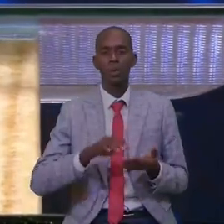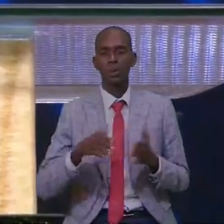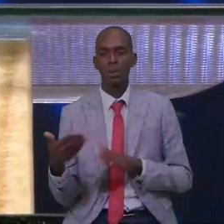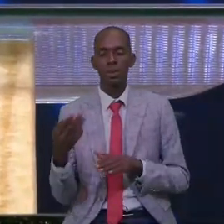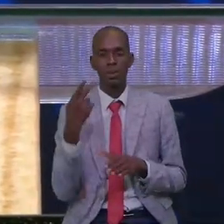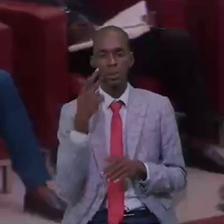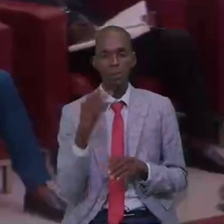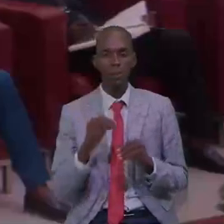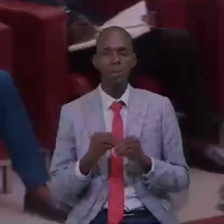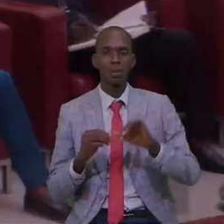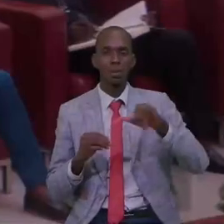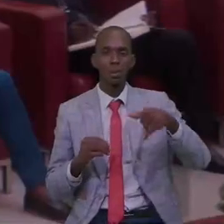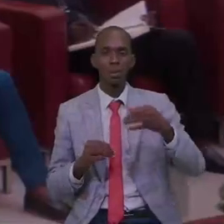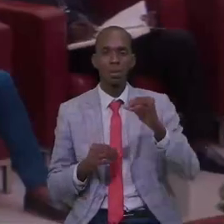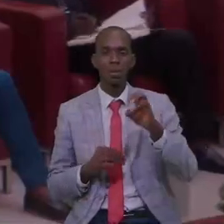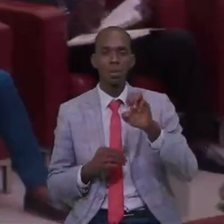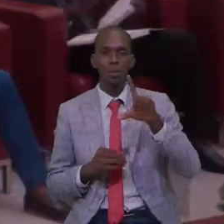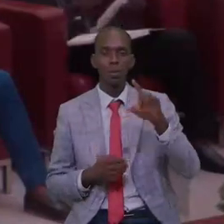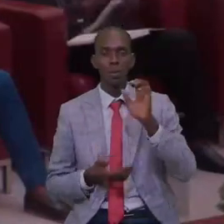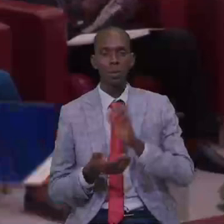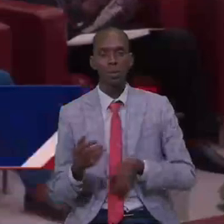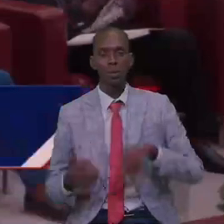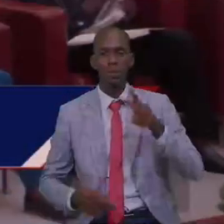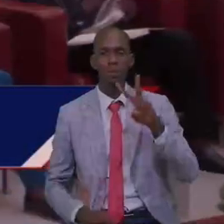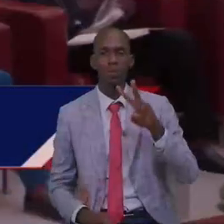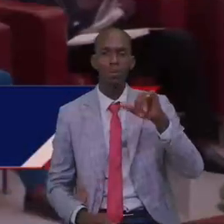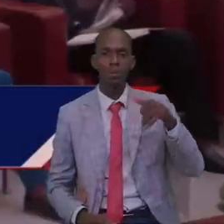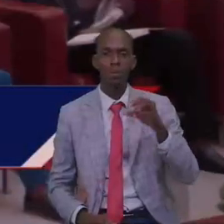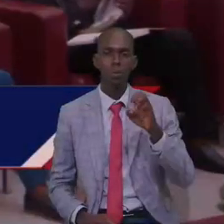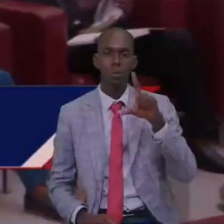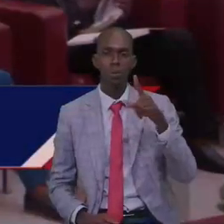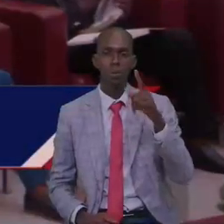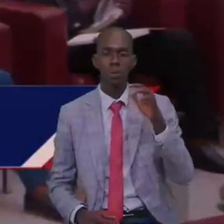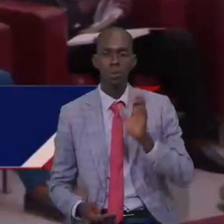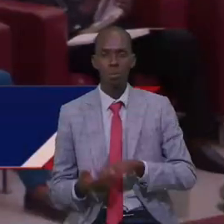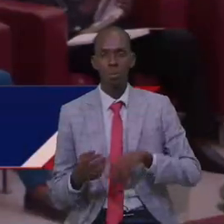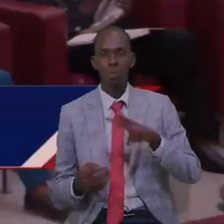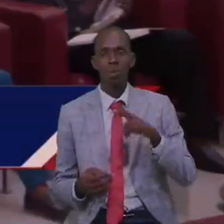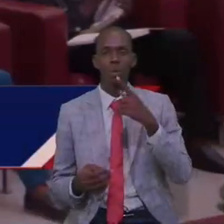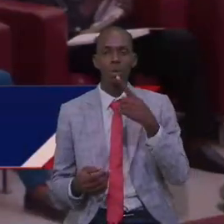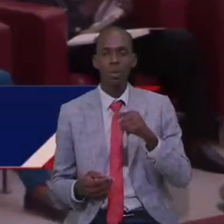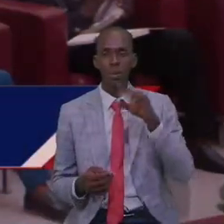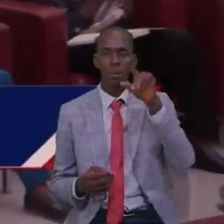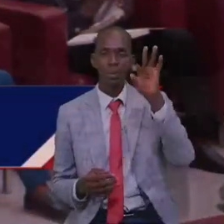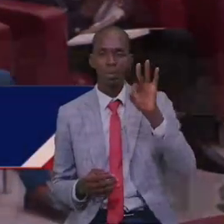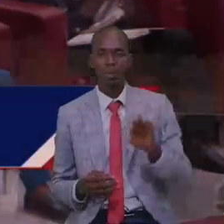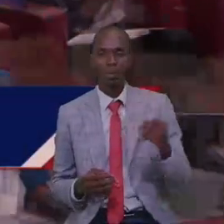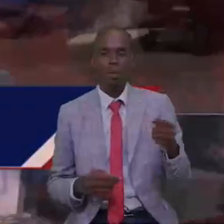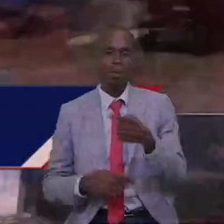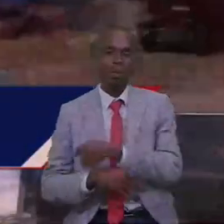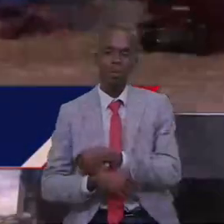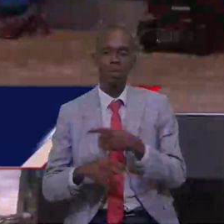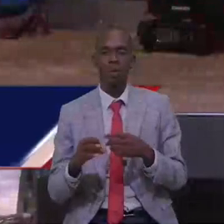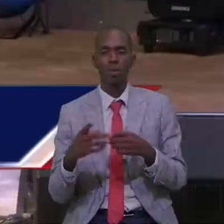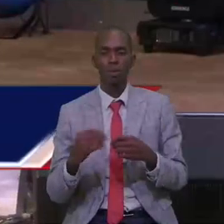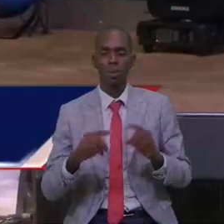Voyons Joël 2, le jour fixé de la pierre qui écrase, le